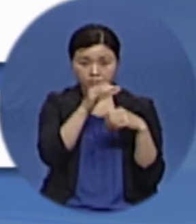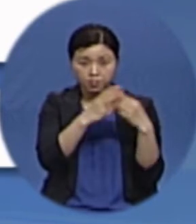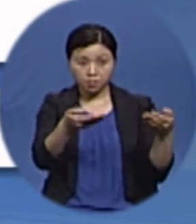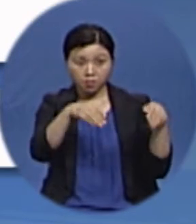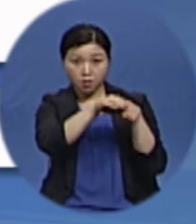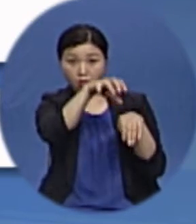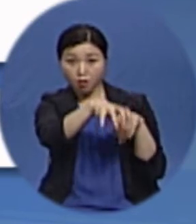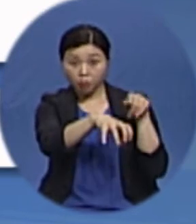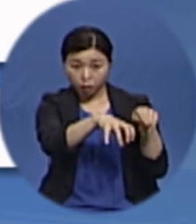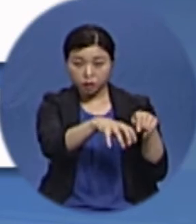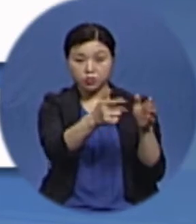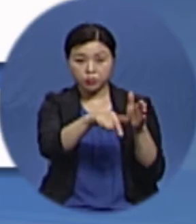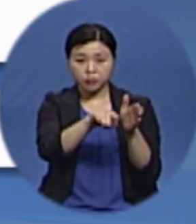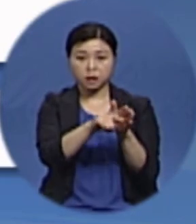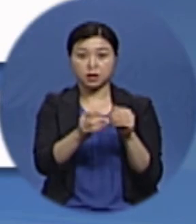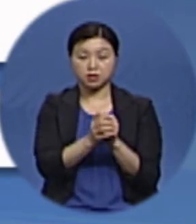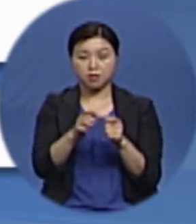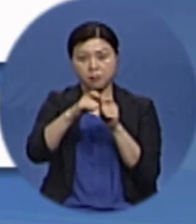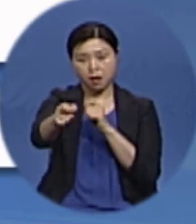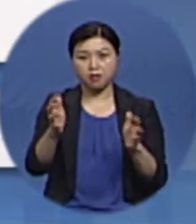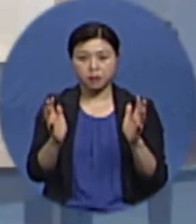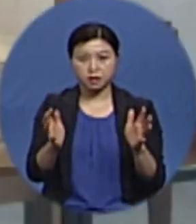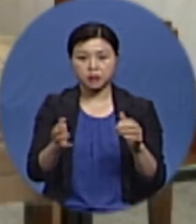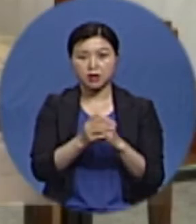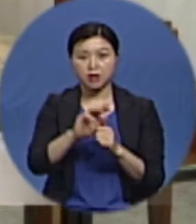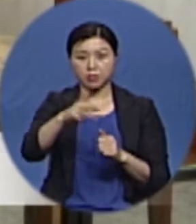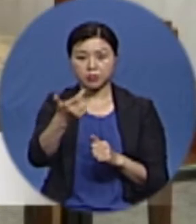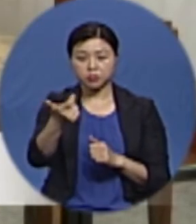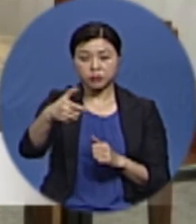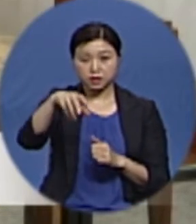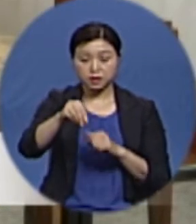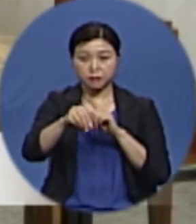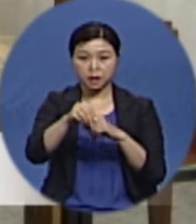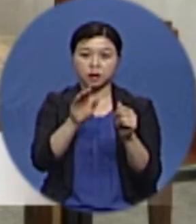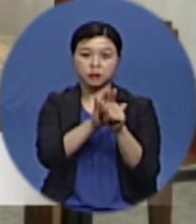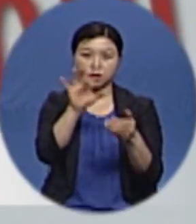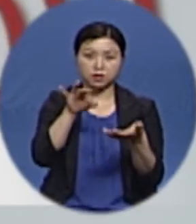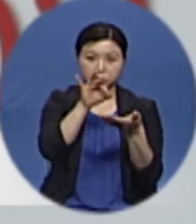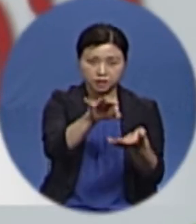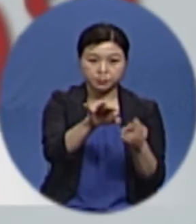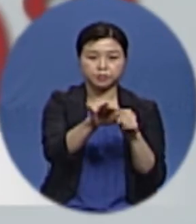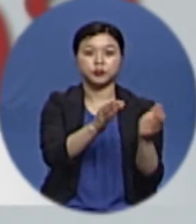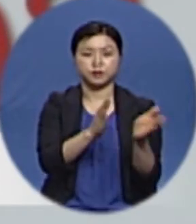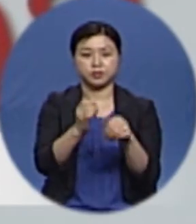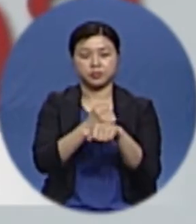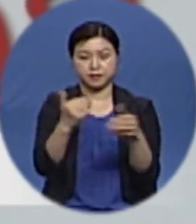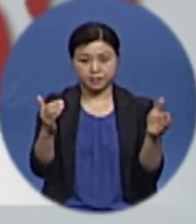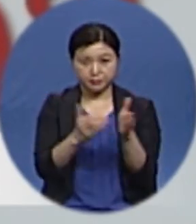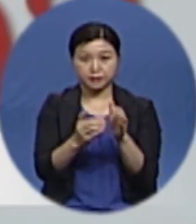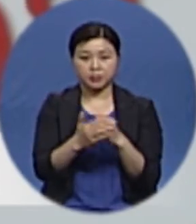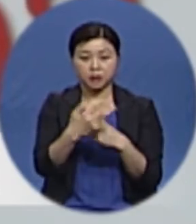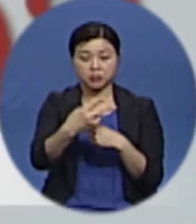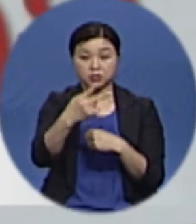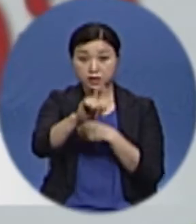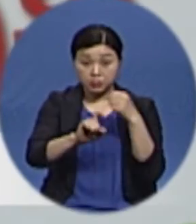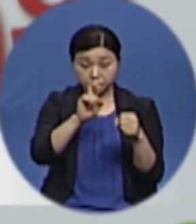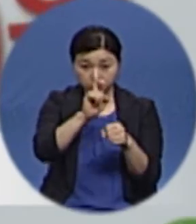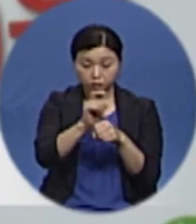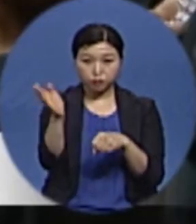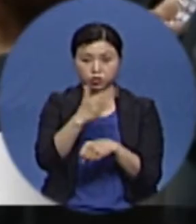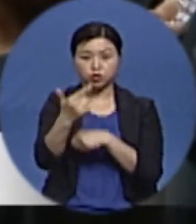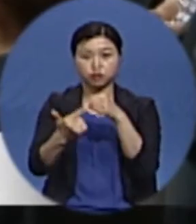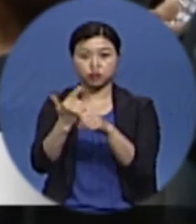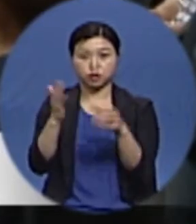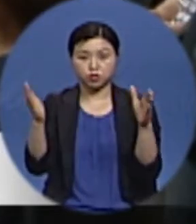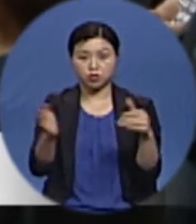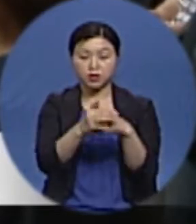열고 860만 원의 후원금을 마련해 화제가 되고 있습니다. 테리 라이언 씨는 지난 2010년부터 6년째